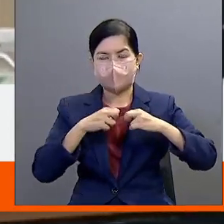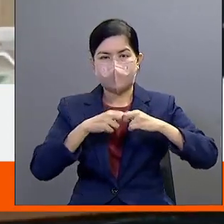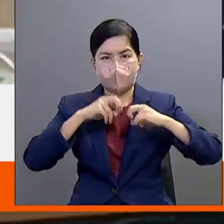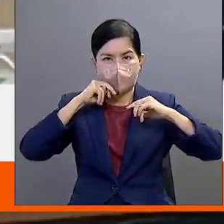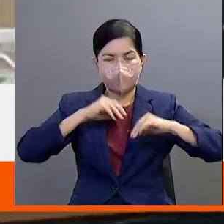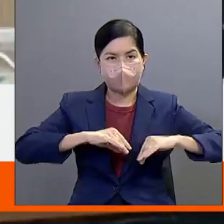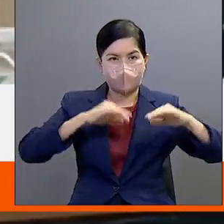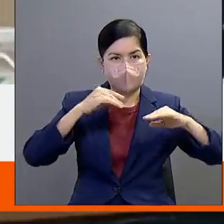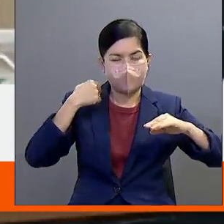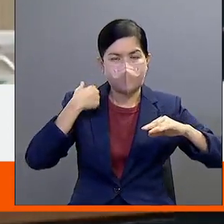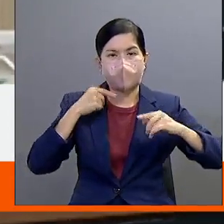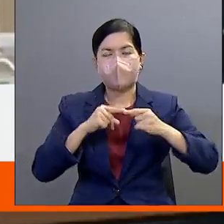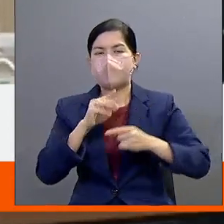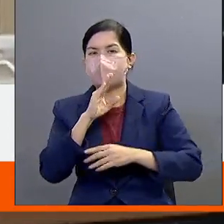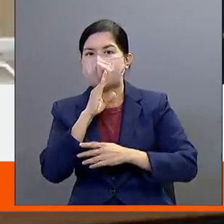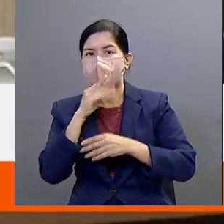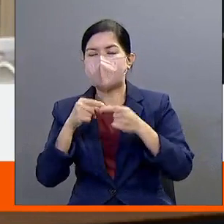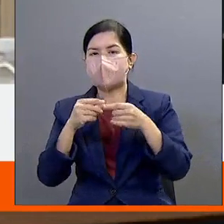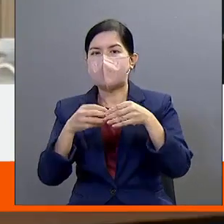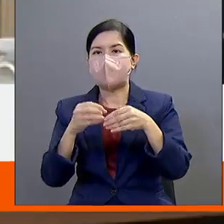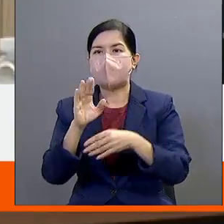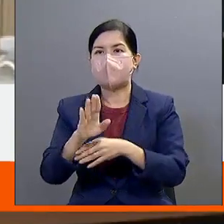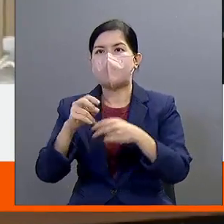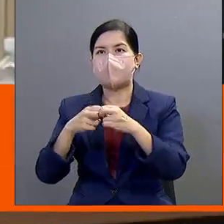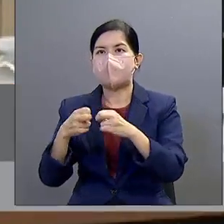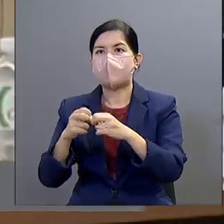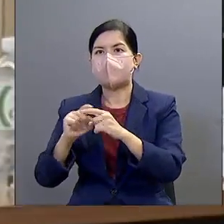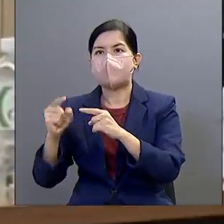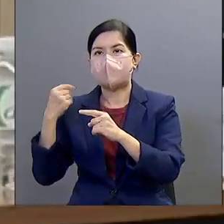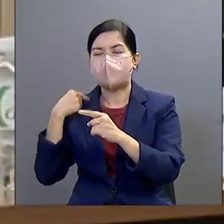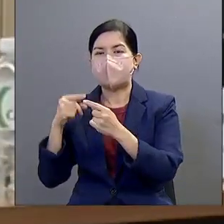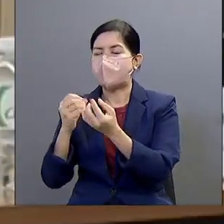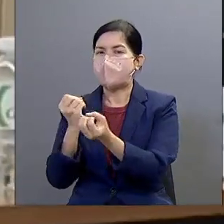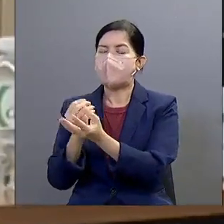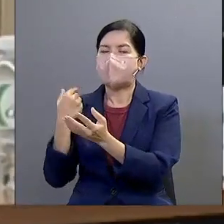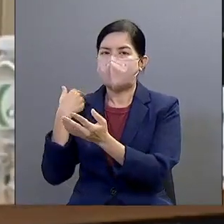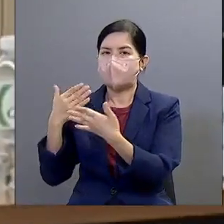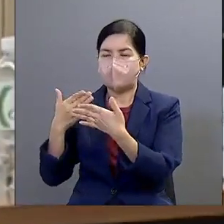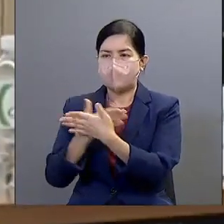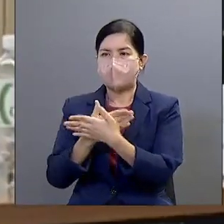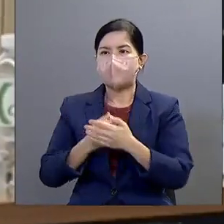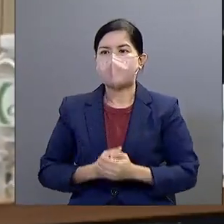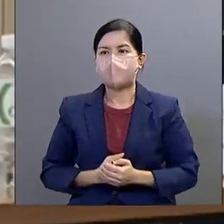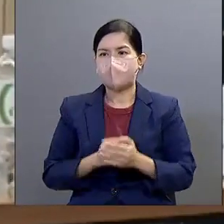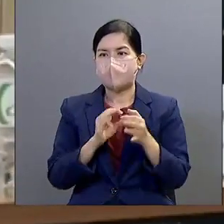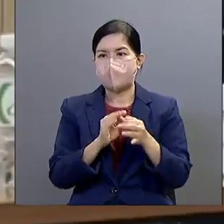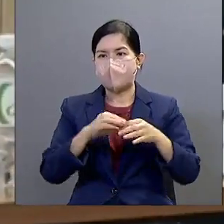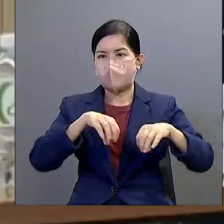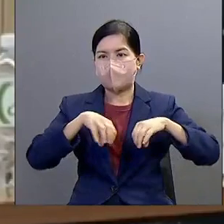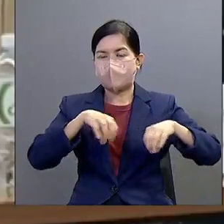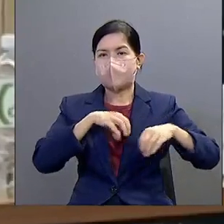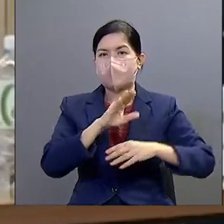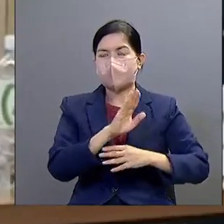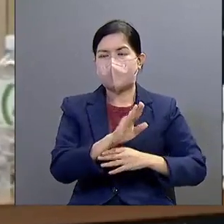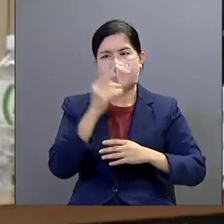กับลูกค้าหรือซัพพลายเชนเนี่ยอันนั้นก็ต้องเปลี่ยนเส้นทางไปนะครับถ้าบริหารจัดการนี้ก็เชื่อว่าปีนี้เ